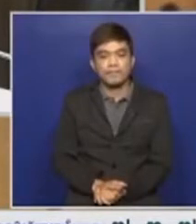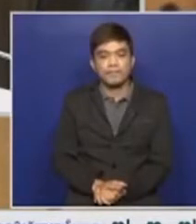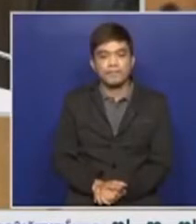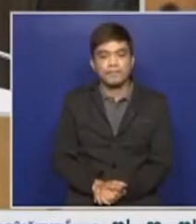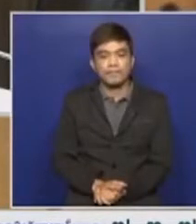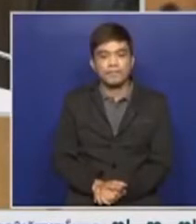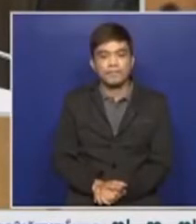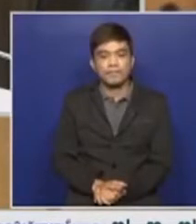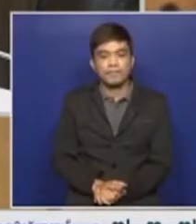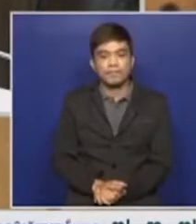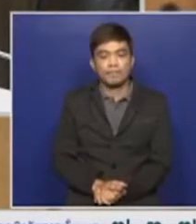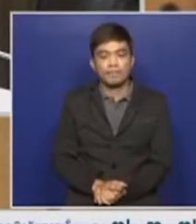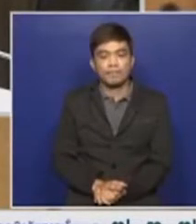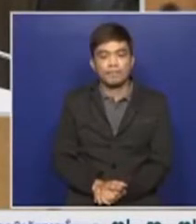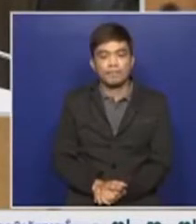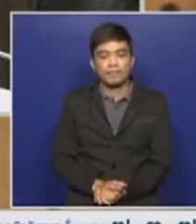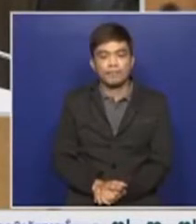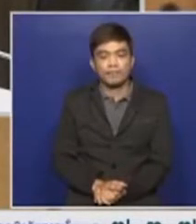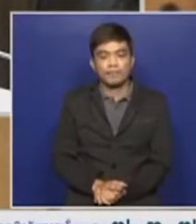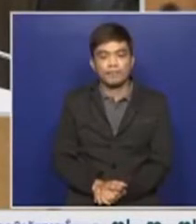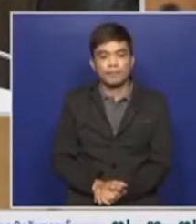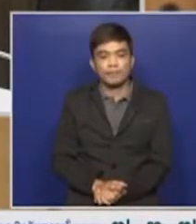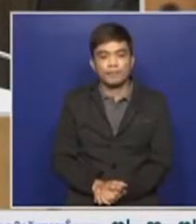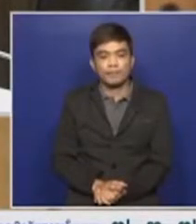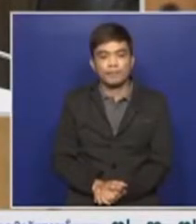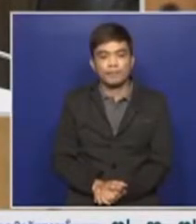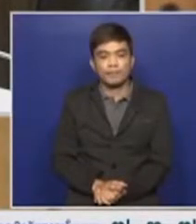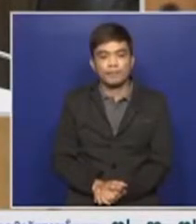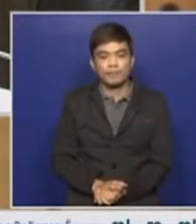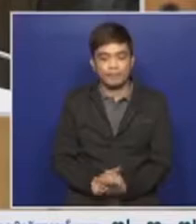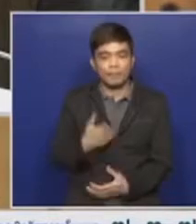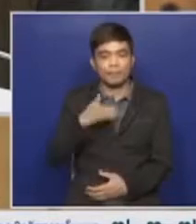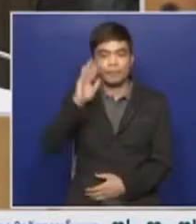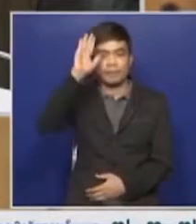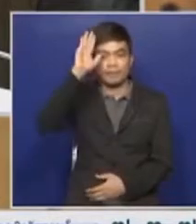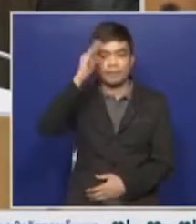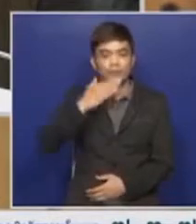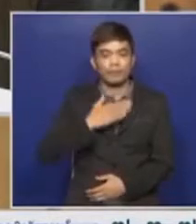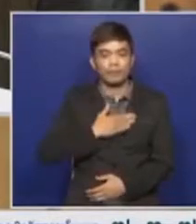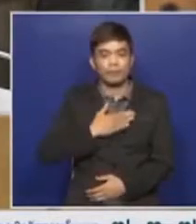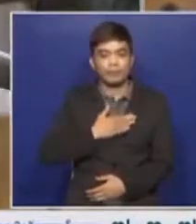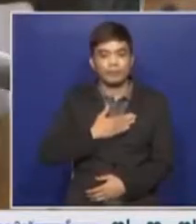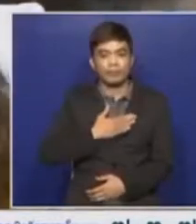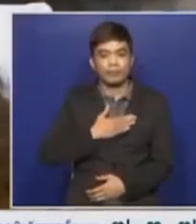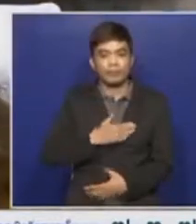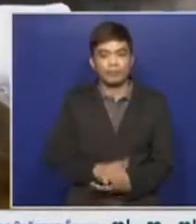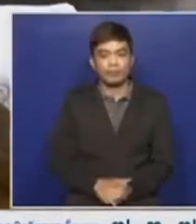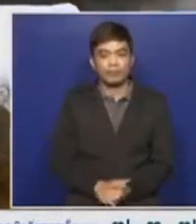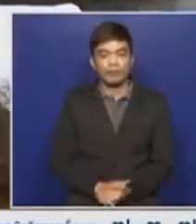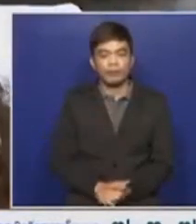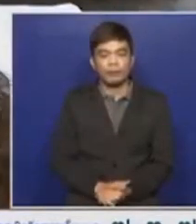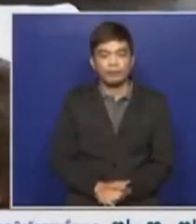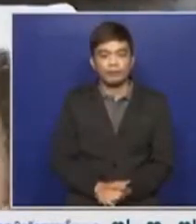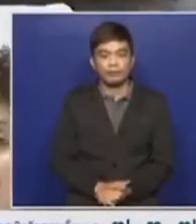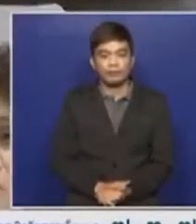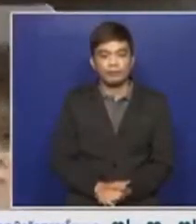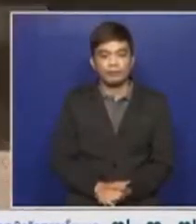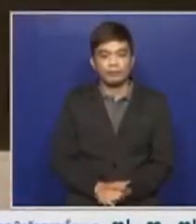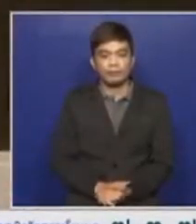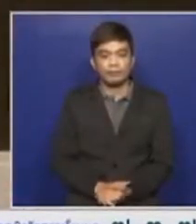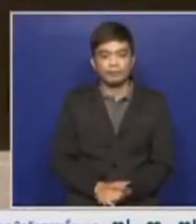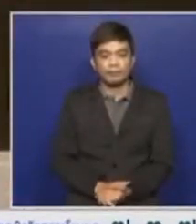ทวงครับท่านประธานครับท่านผู้ใดทวงครับผมคลอนกาศกระโทกสมาชิกรัฐสภาผมขอ